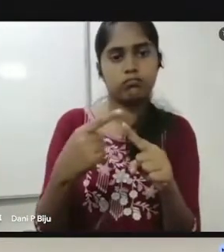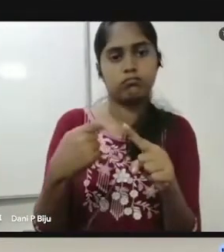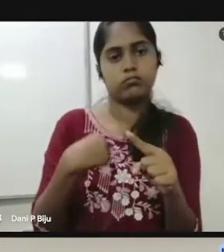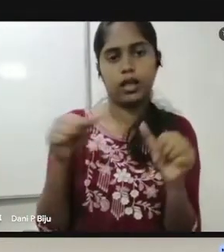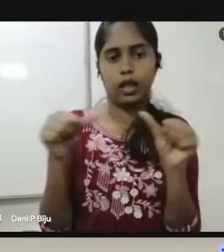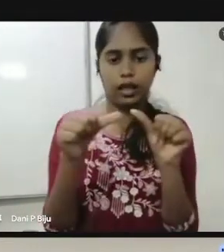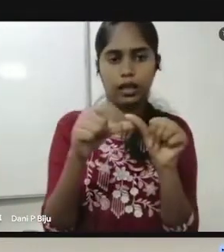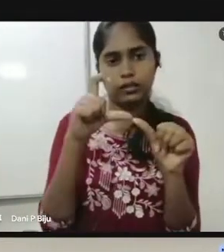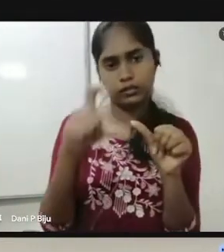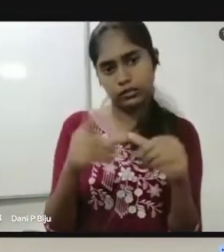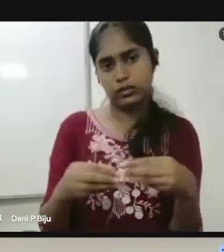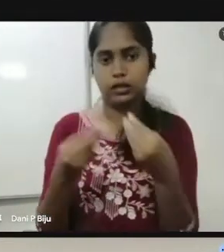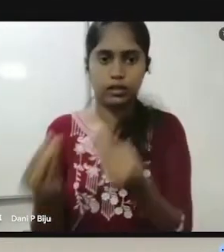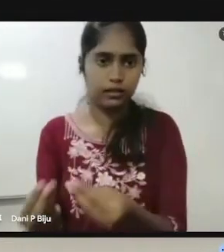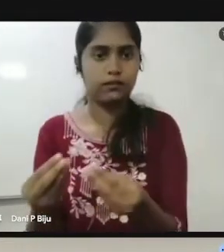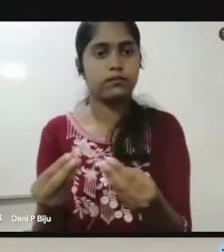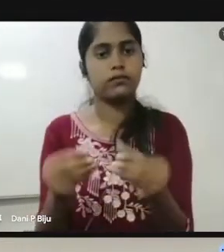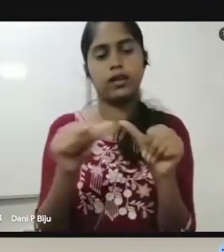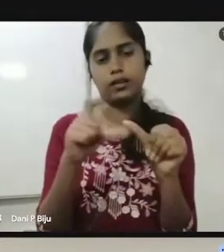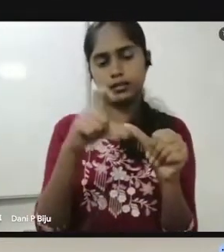എന്നനുസരിച്ച് നമ്മളത് സെറ്റ് ചെയ്യുകയാണ് ചെയ്യാറ്.